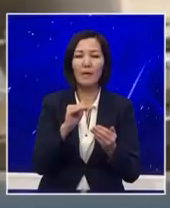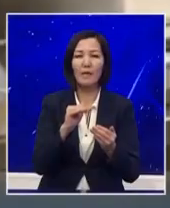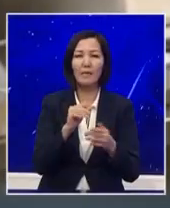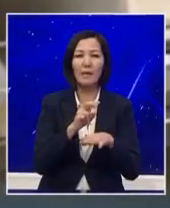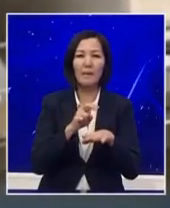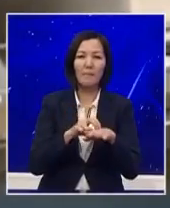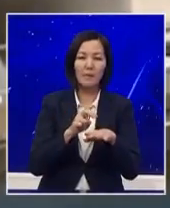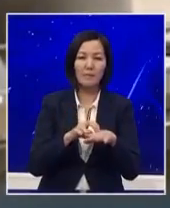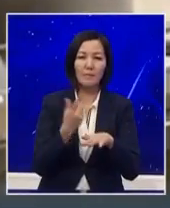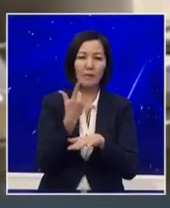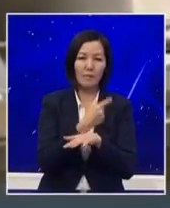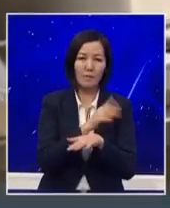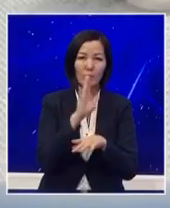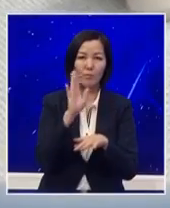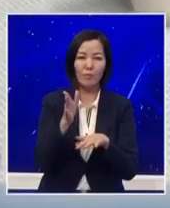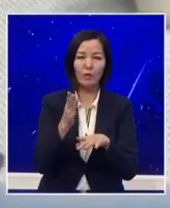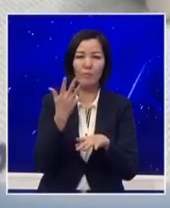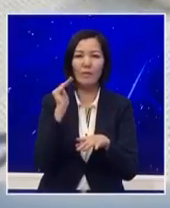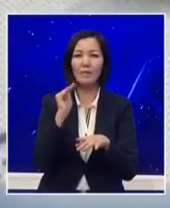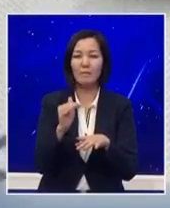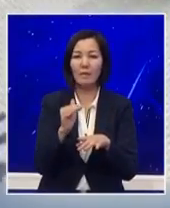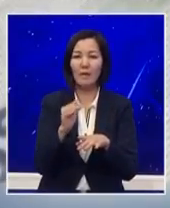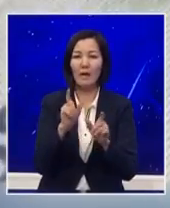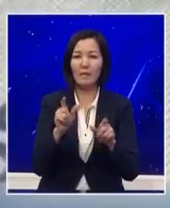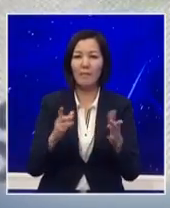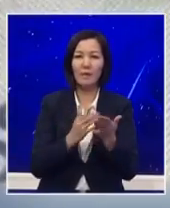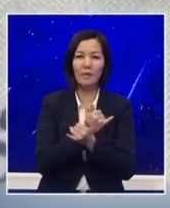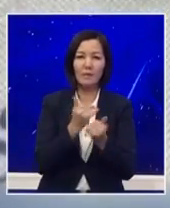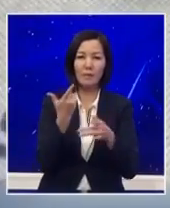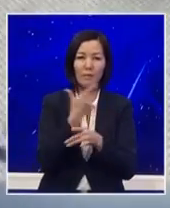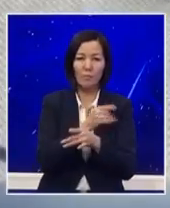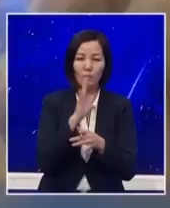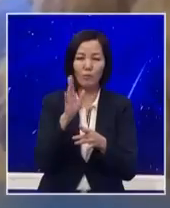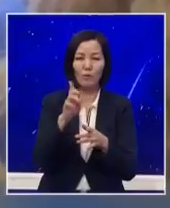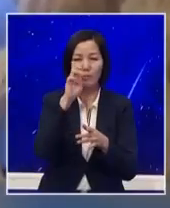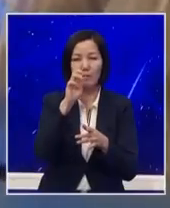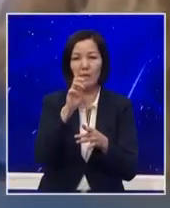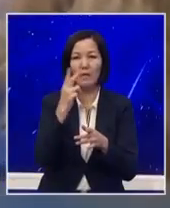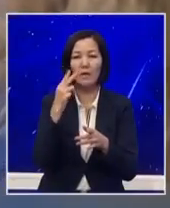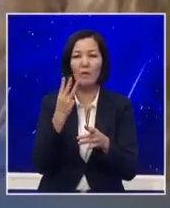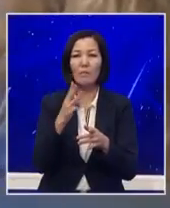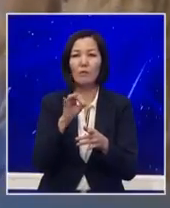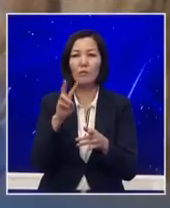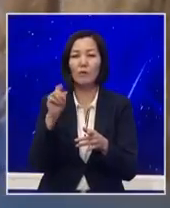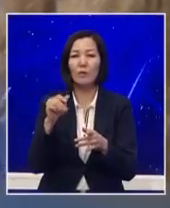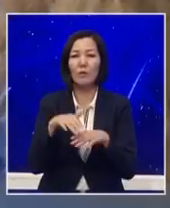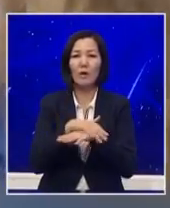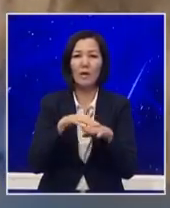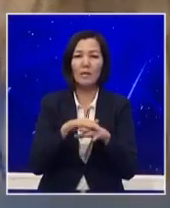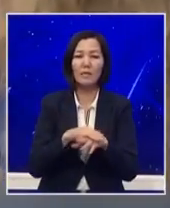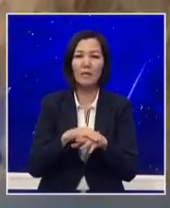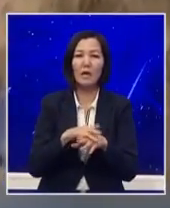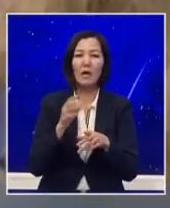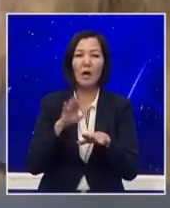қабылдайтын болады. Тәулігіне вакцина 5 мың адамға егіледі. Айта кетейік, бүгінде мемлекетте 23 000-нан астам тұрғын қауіпті